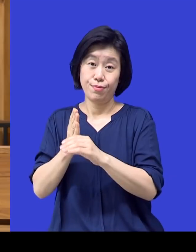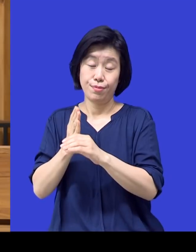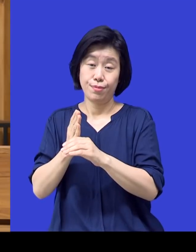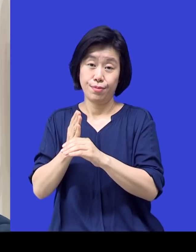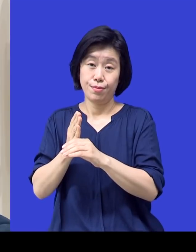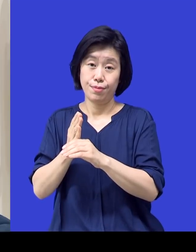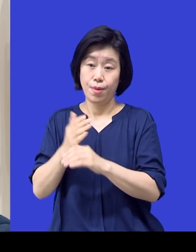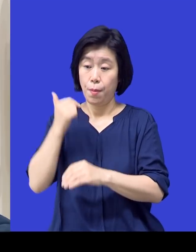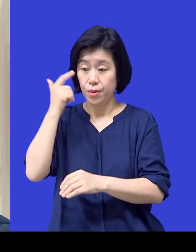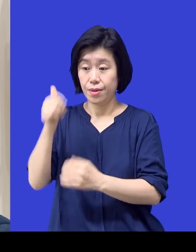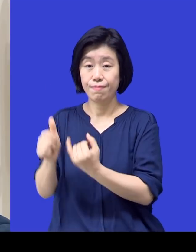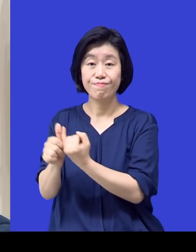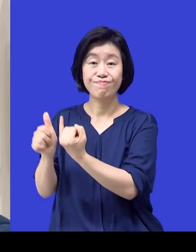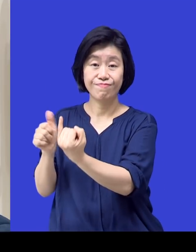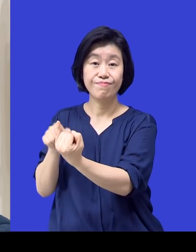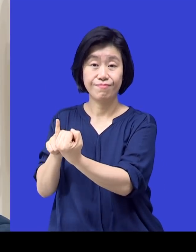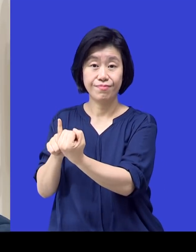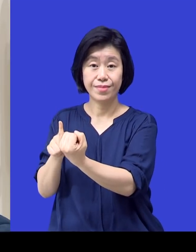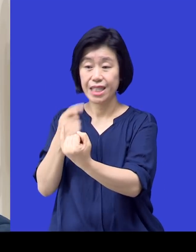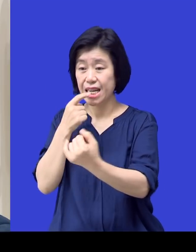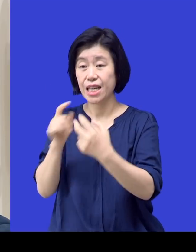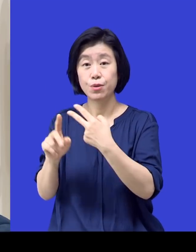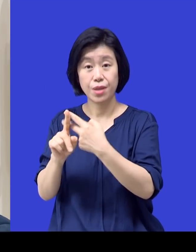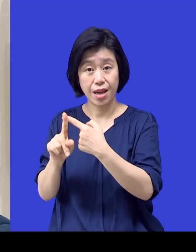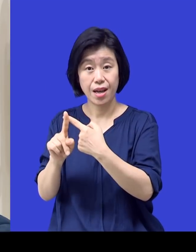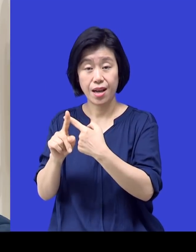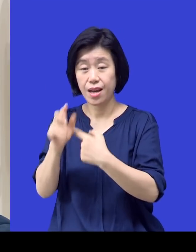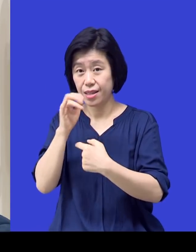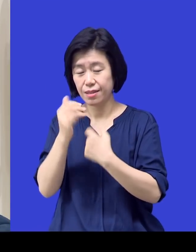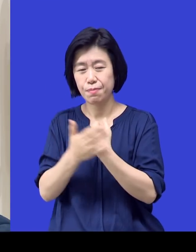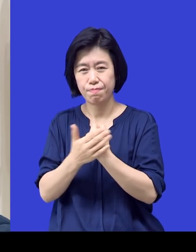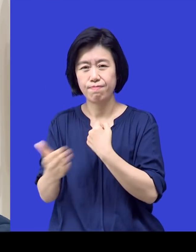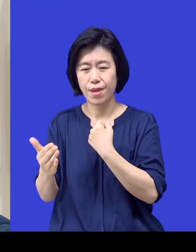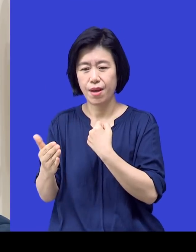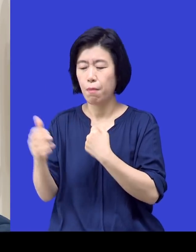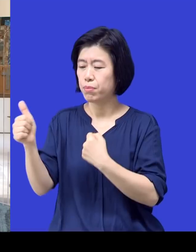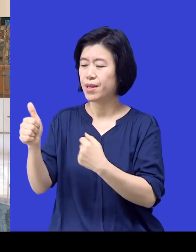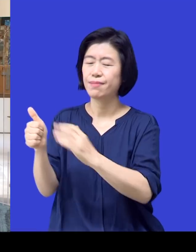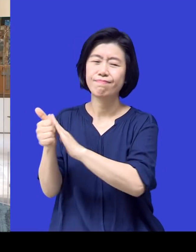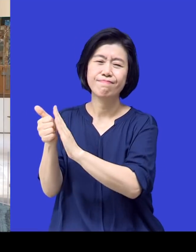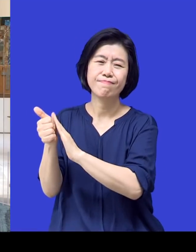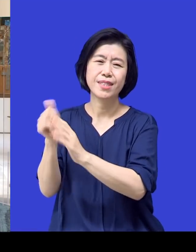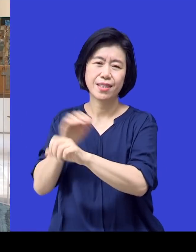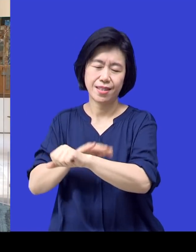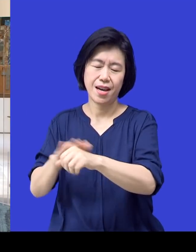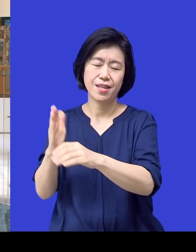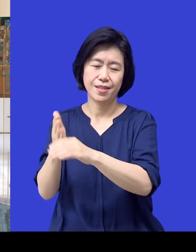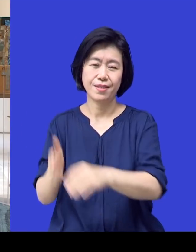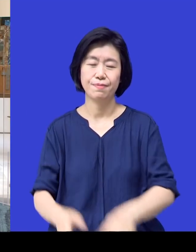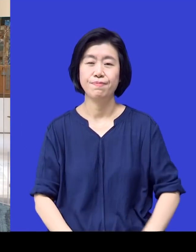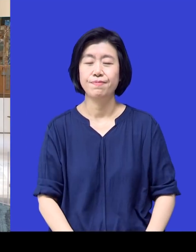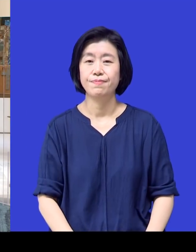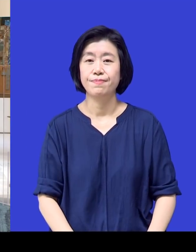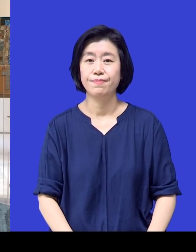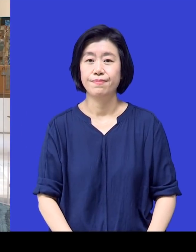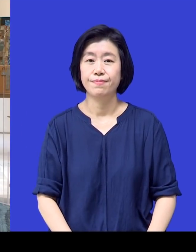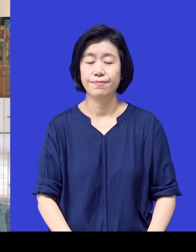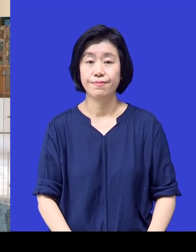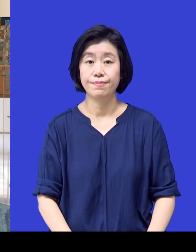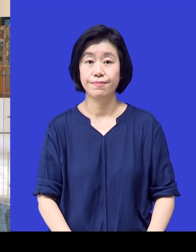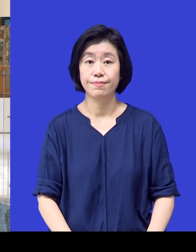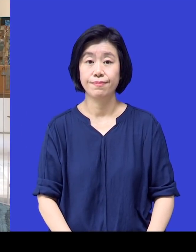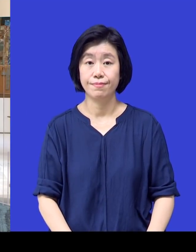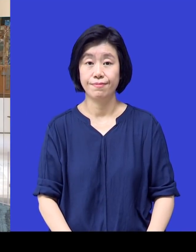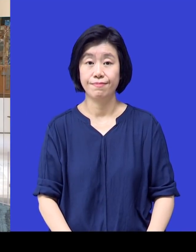훌륭하신 훌륭하시네요. 네. 또 간호사이시기 때문에 네, 목사님을 너무나 잘 돌보고 계세요. 그렇군요. 예. 목사님 뵈면 이렇게